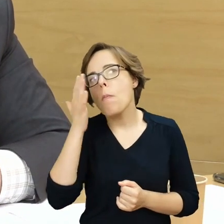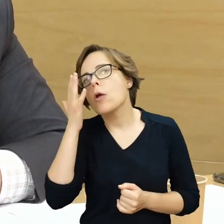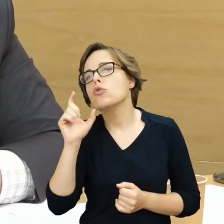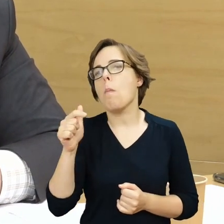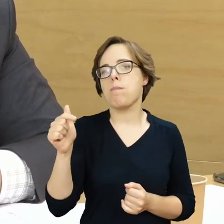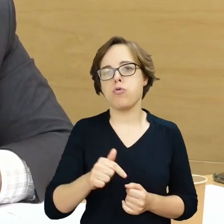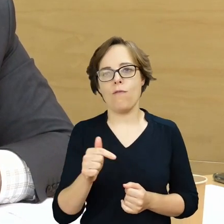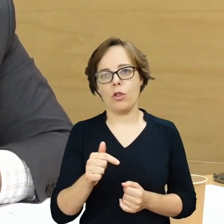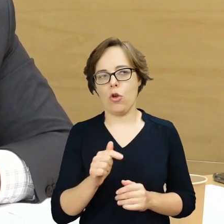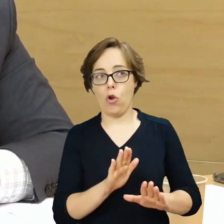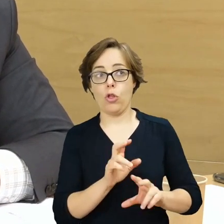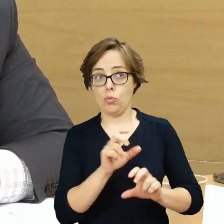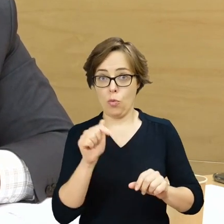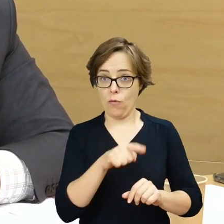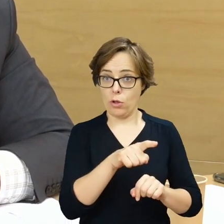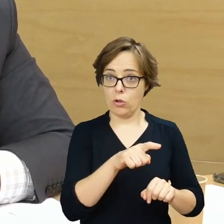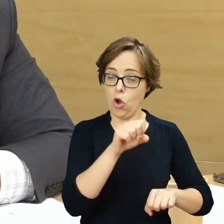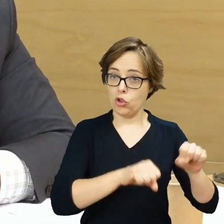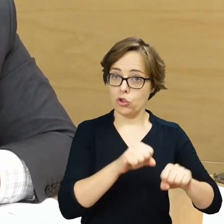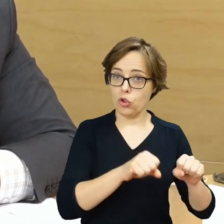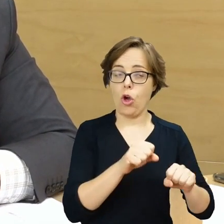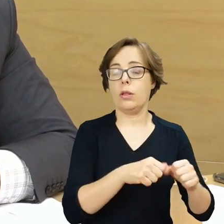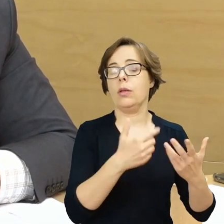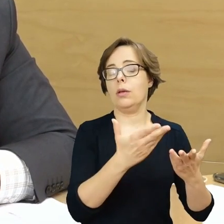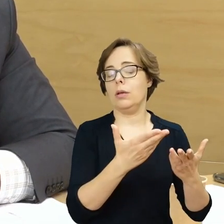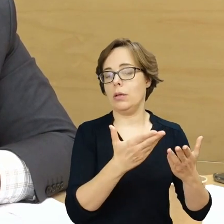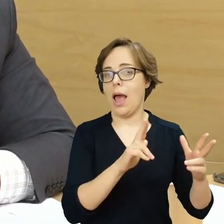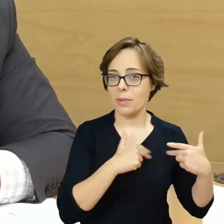postępowanie sądowo-administracyjne, czy sądy powszechne, ja odpowiem,